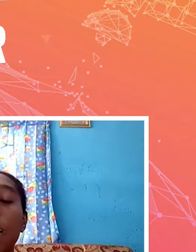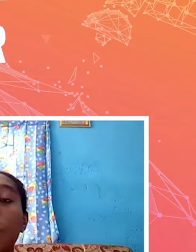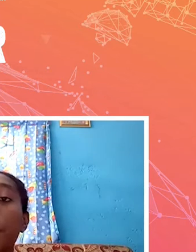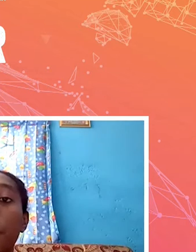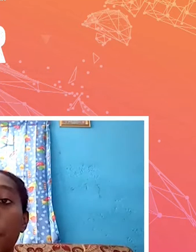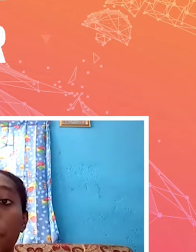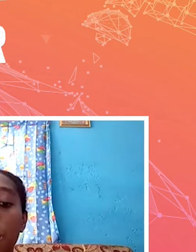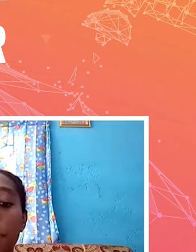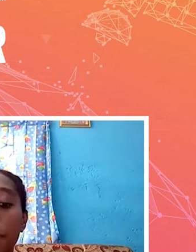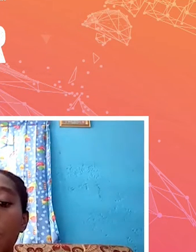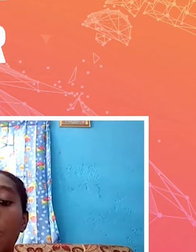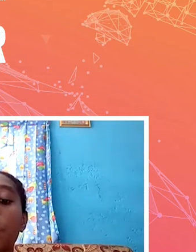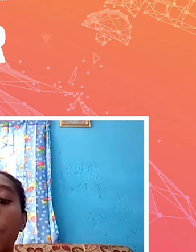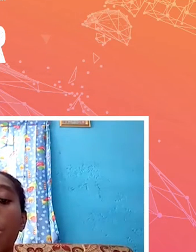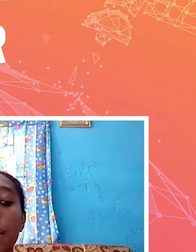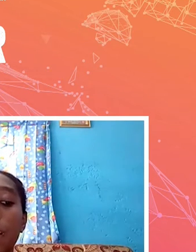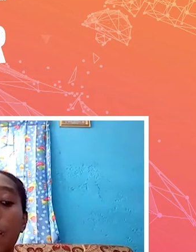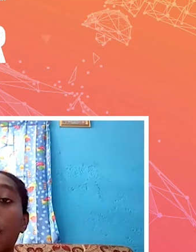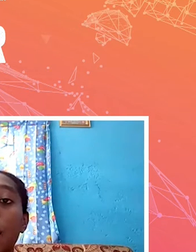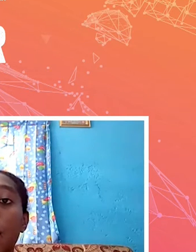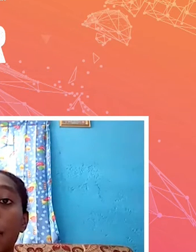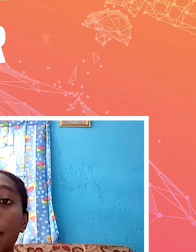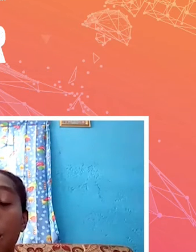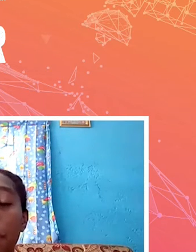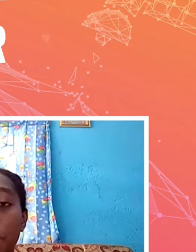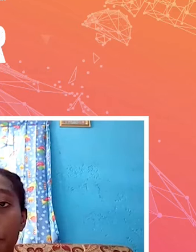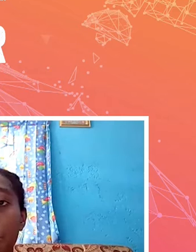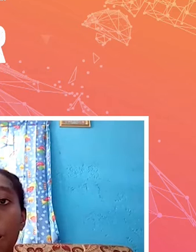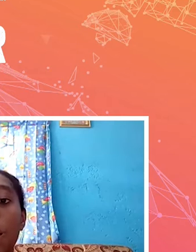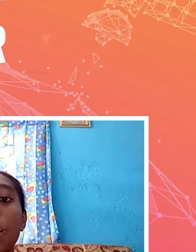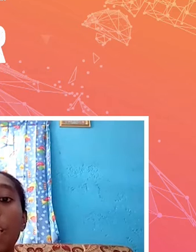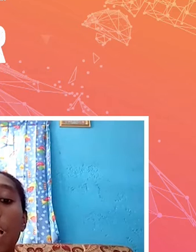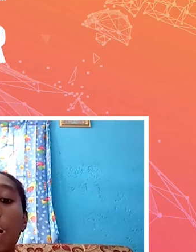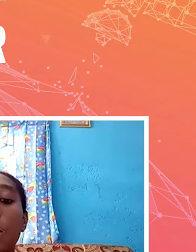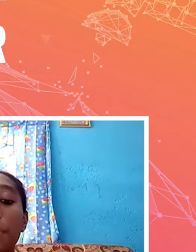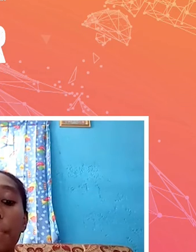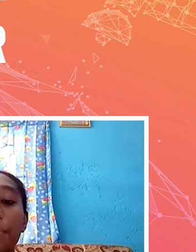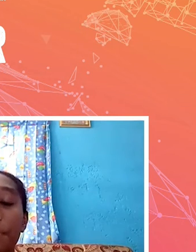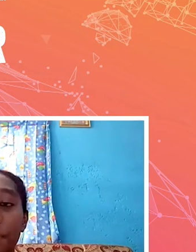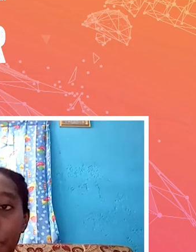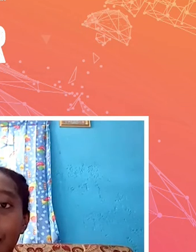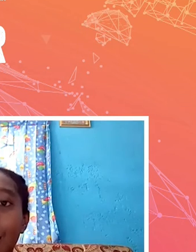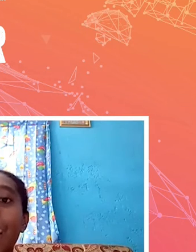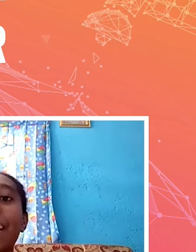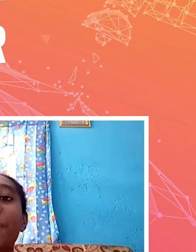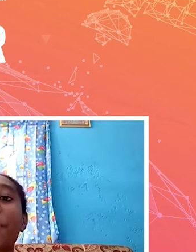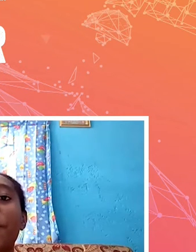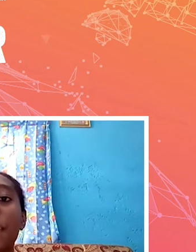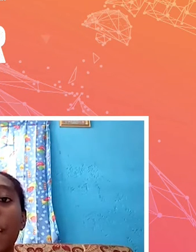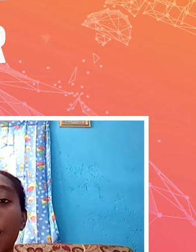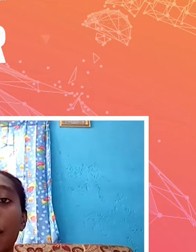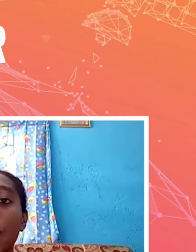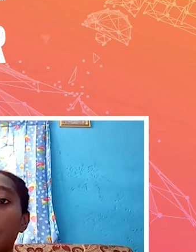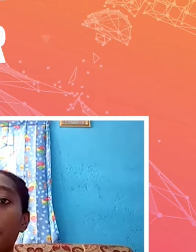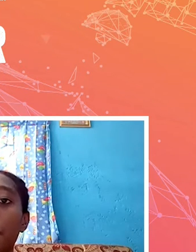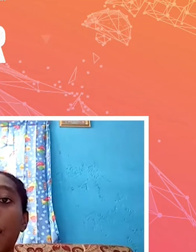yang berbau pornografi dan juga adanya kekerasan secara verbal. Betul. Yang merendahkan anak perempuan